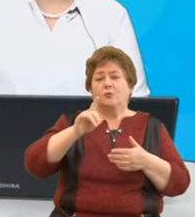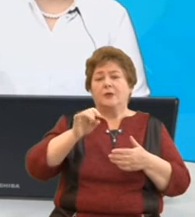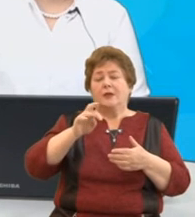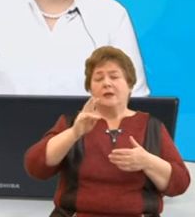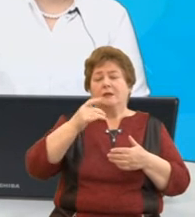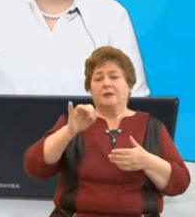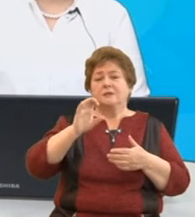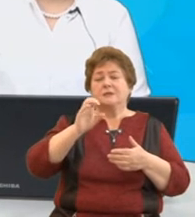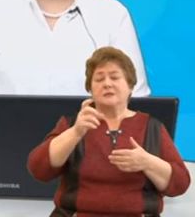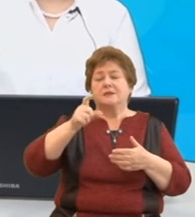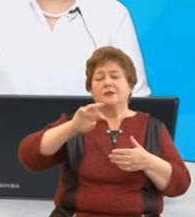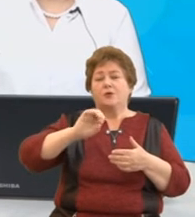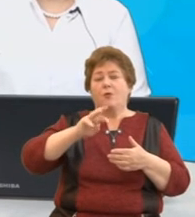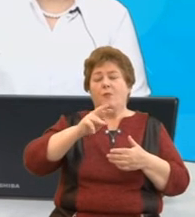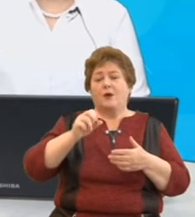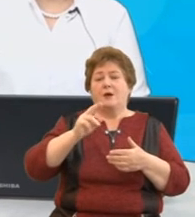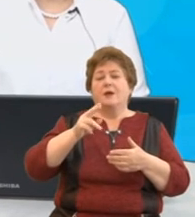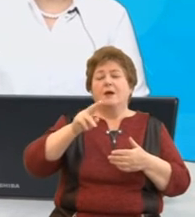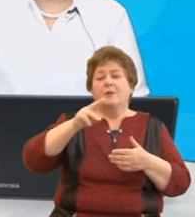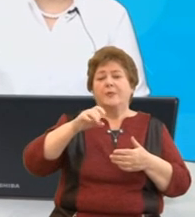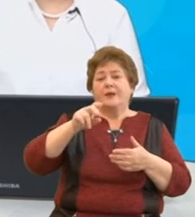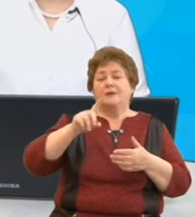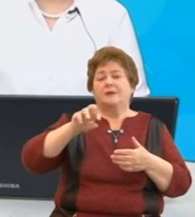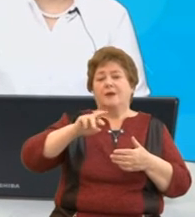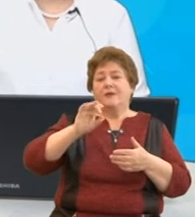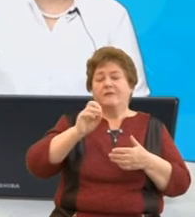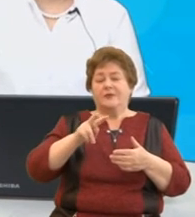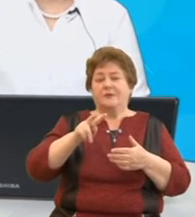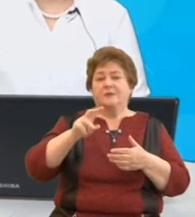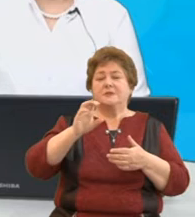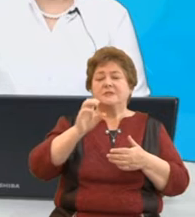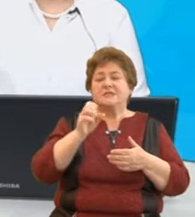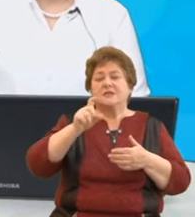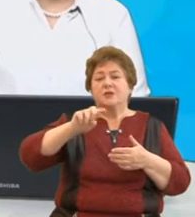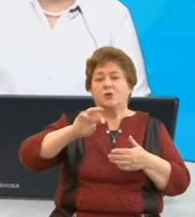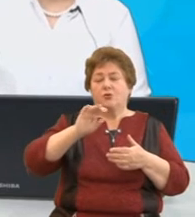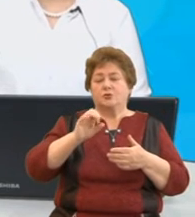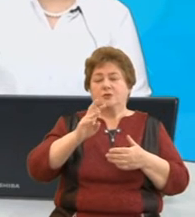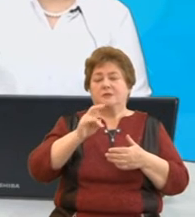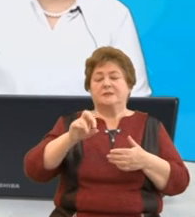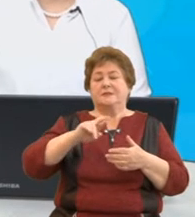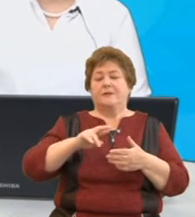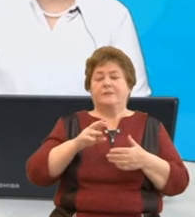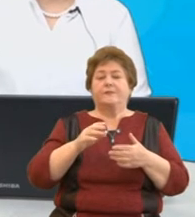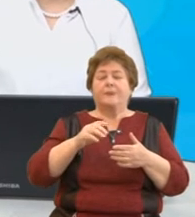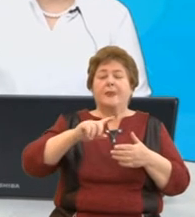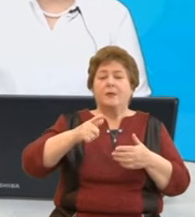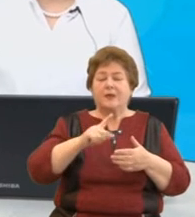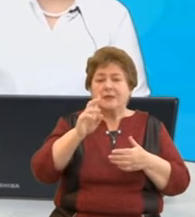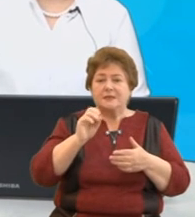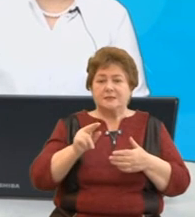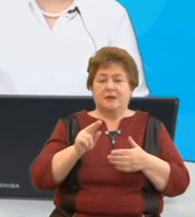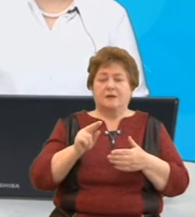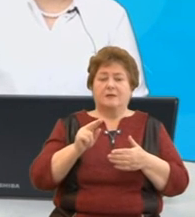съемка предъявил съежился мягкий разделительный